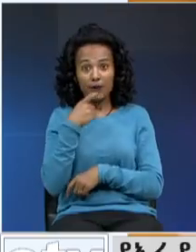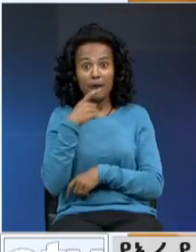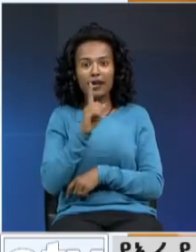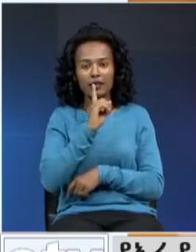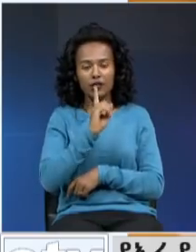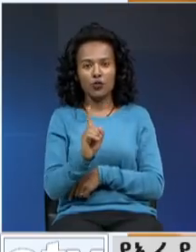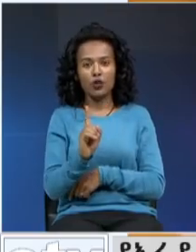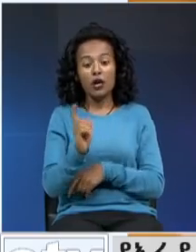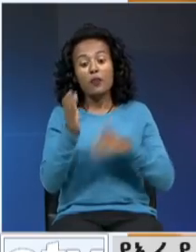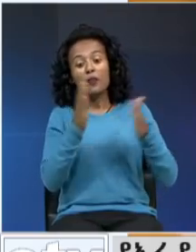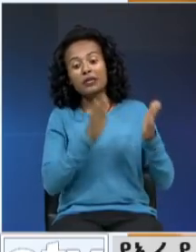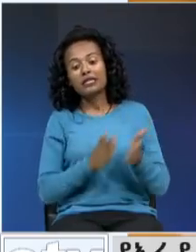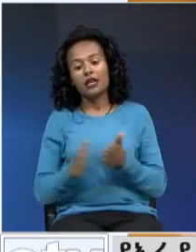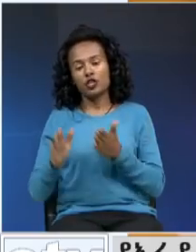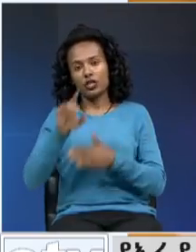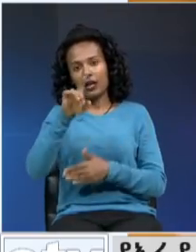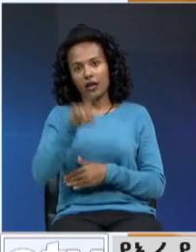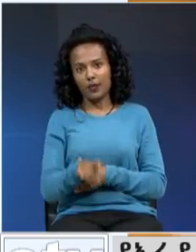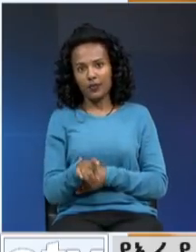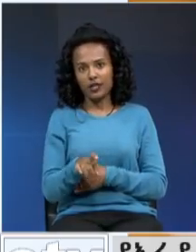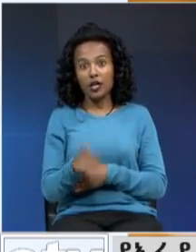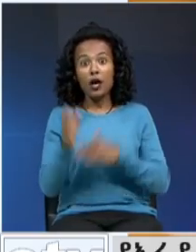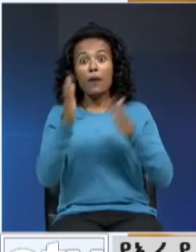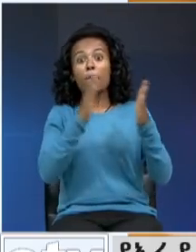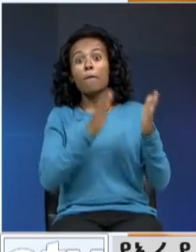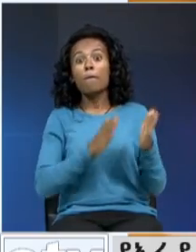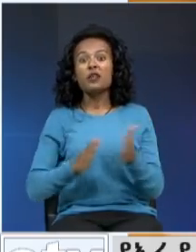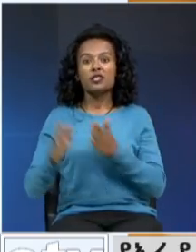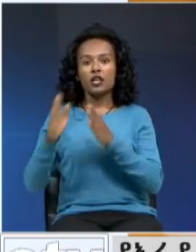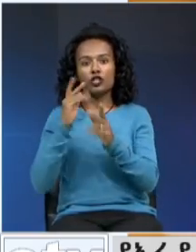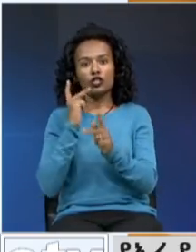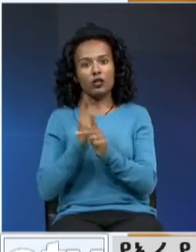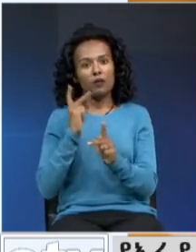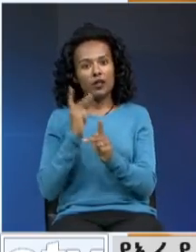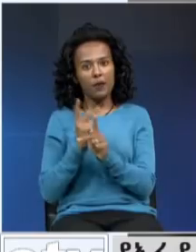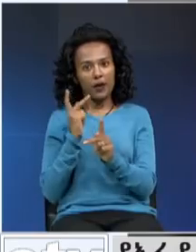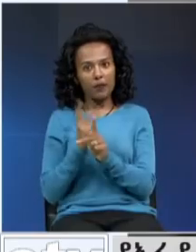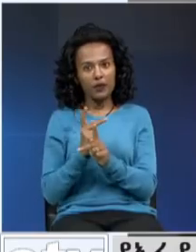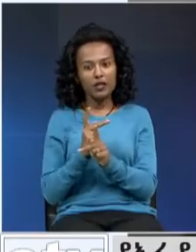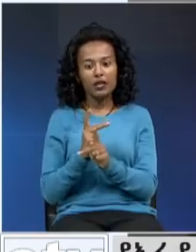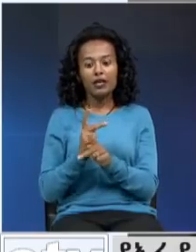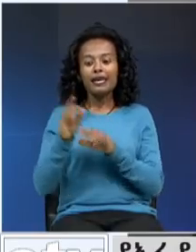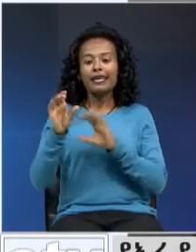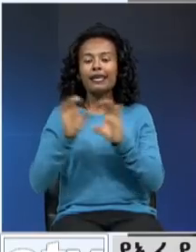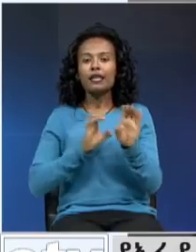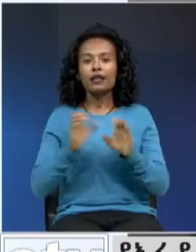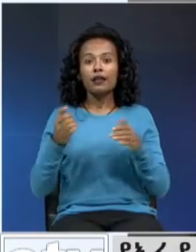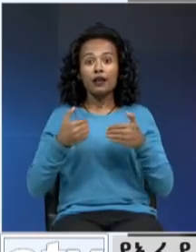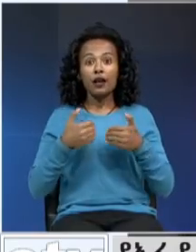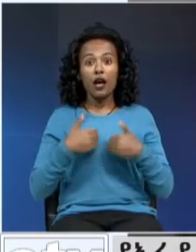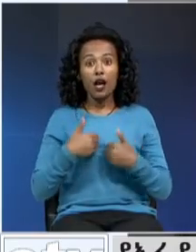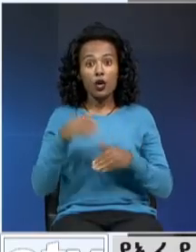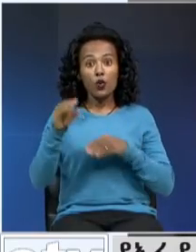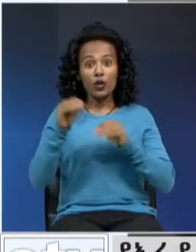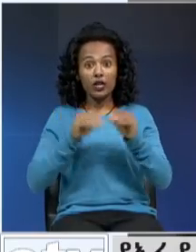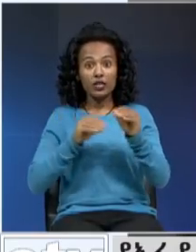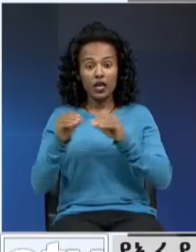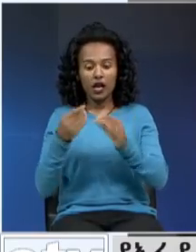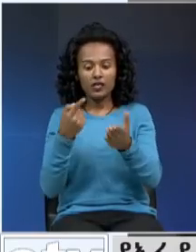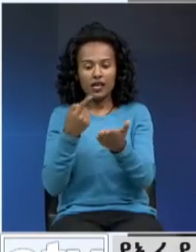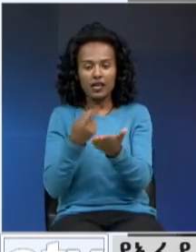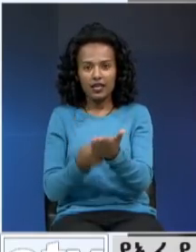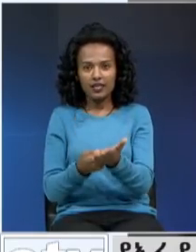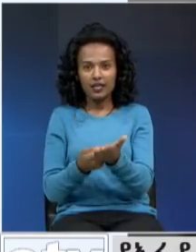ነው መዘጋጀት ያለብን፣ መዘጋጀትም የሚጠበቅብን። እየተደረገ ያለው እንቅስቃሴ